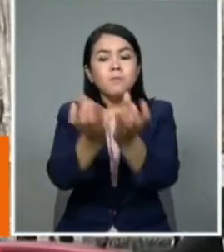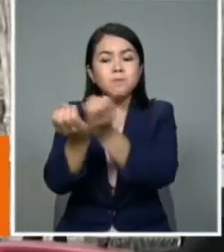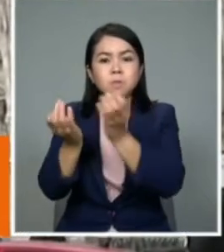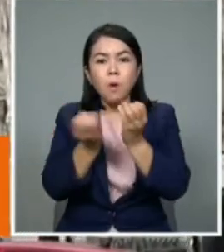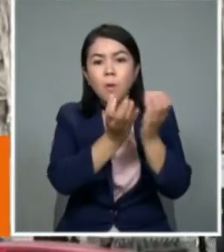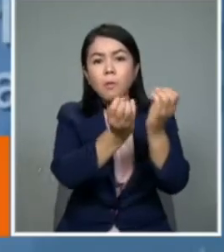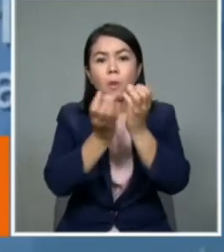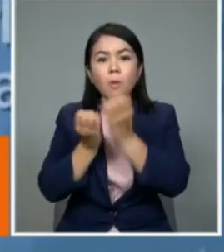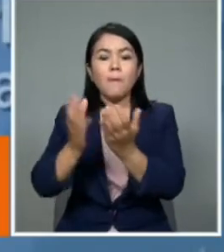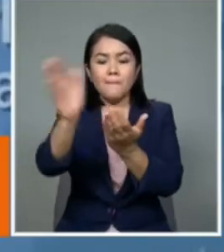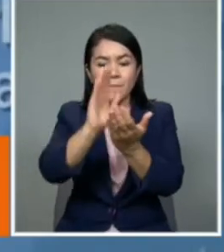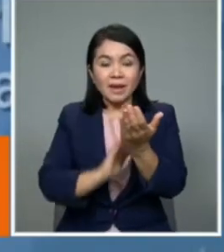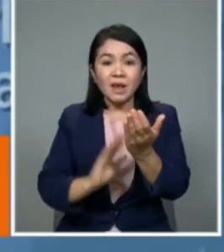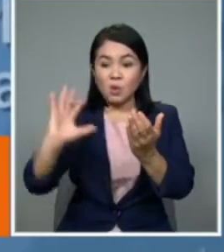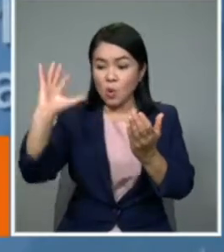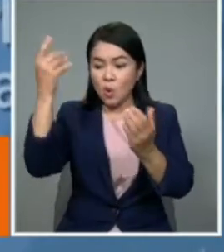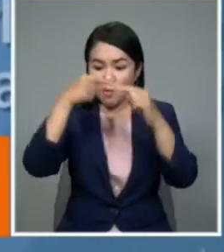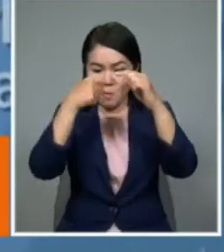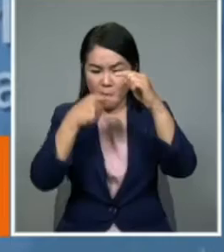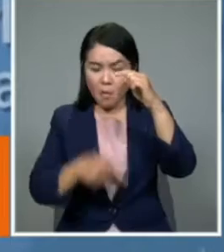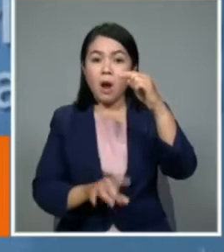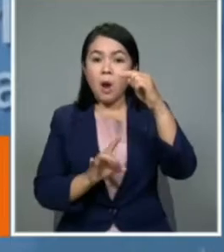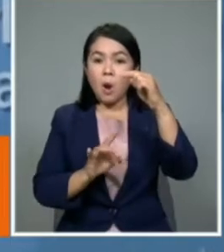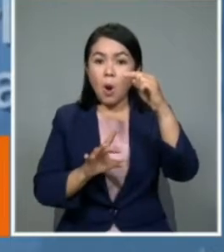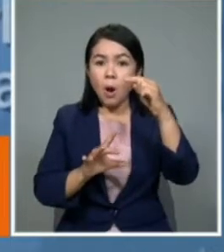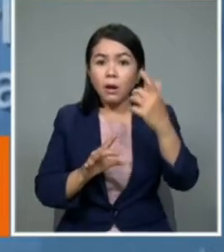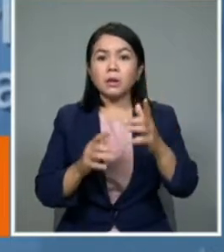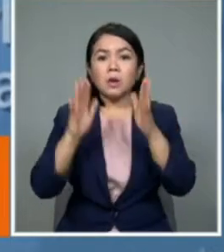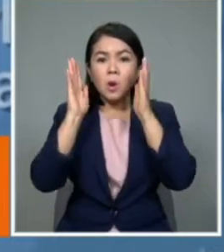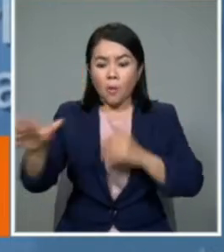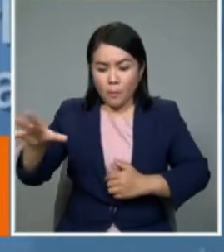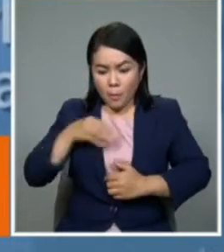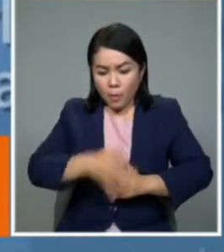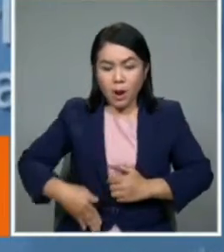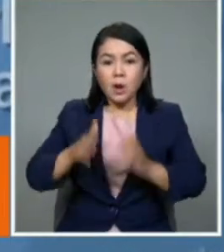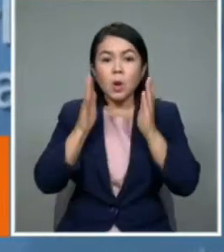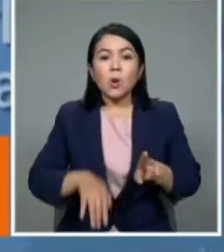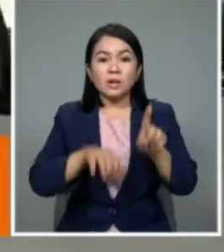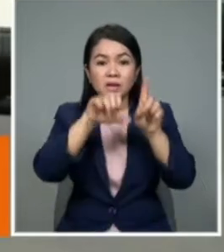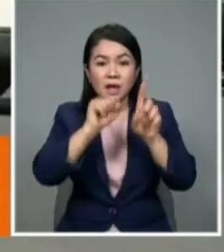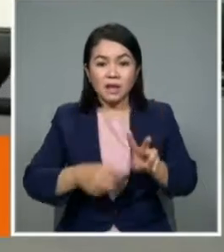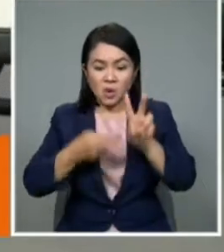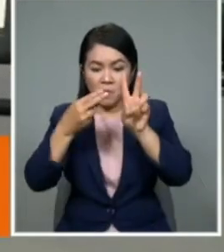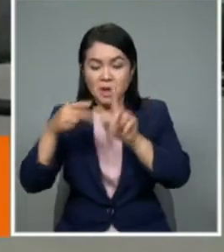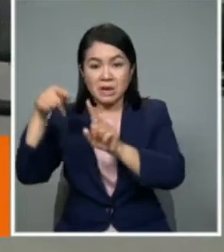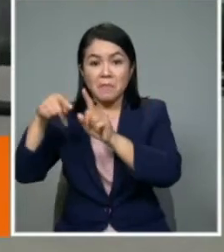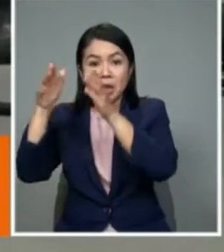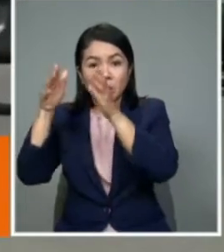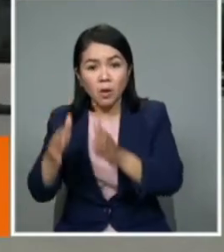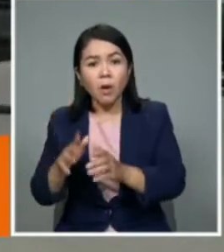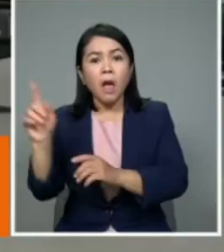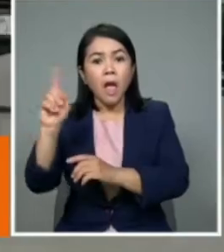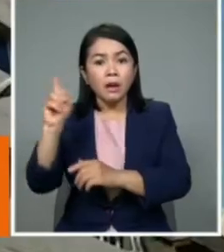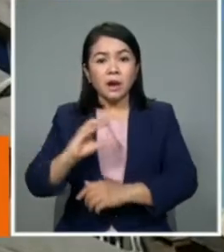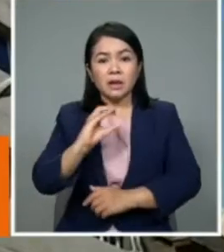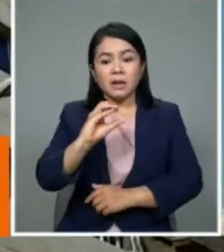แล้วกว่า100ประเทศทั่วโลกมีผู้ติดเชื้อแล้วกว่า 121,000 คนแล้วโควิด-19 นี้มันก็ค